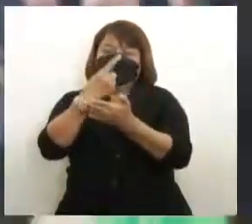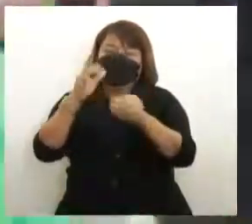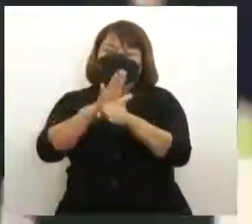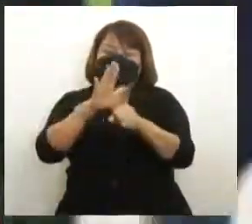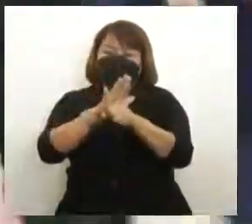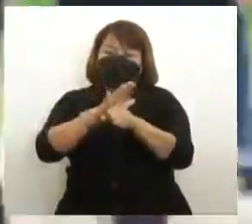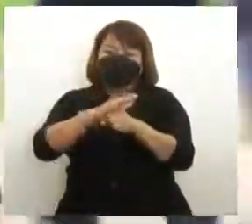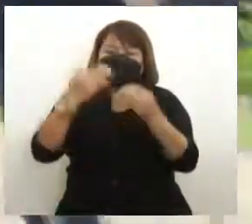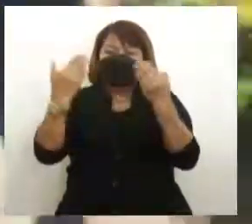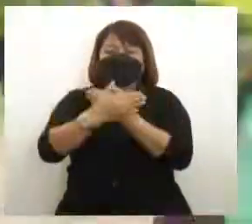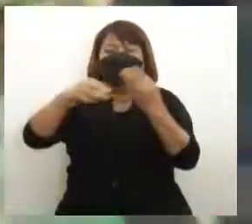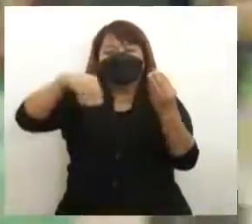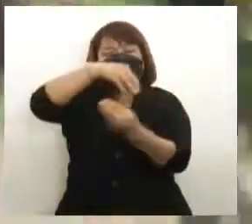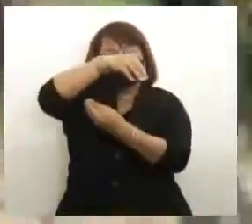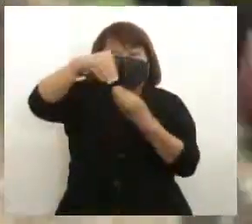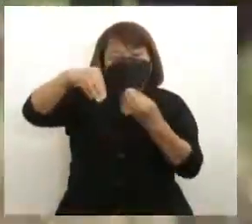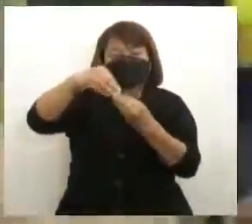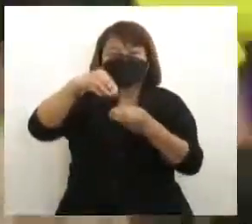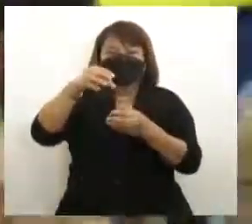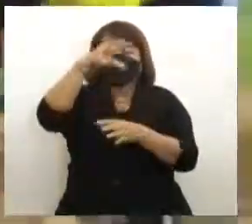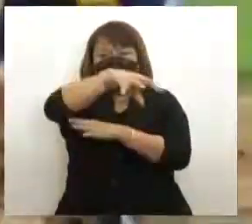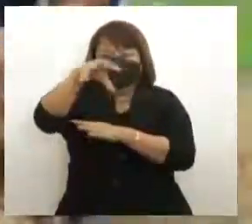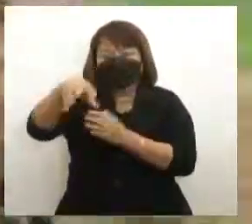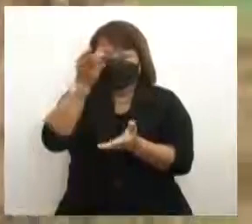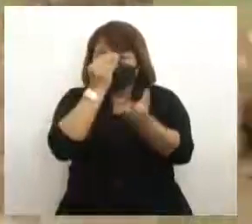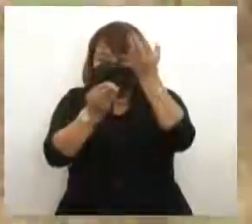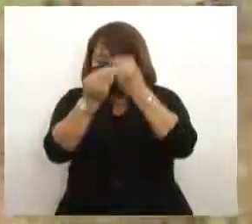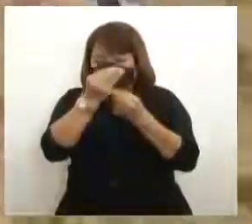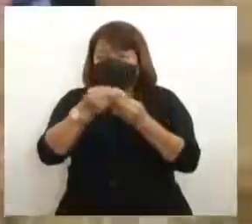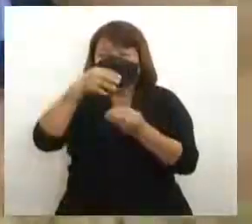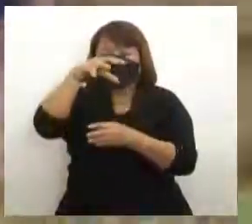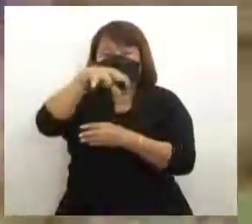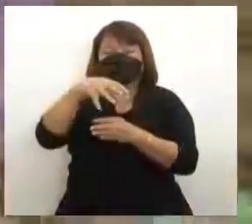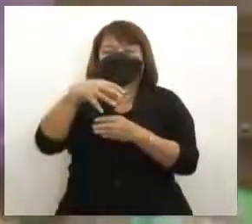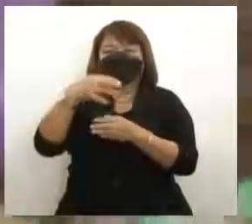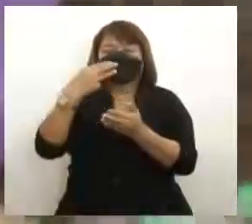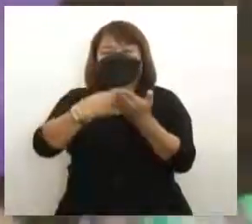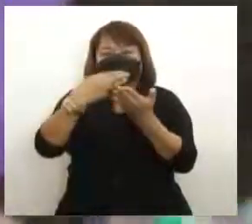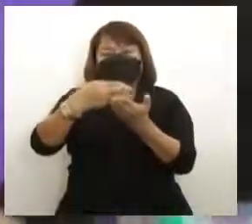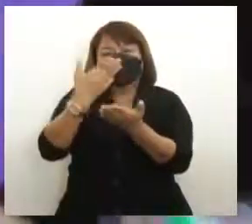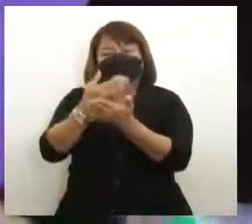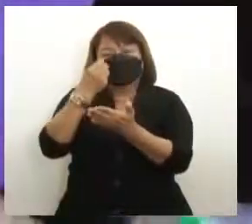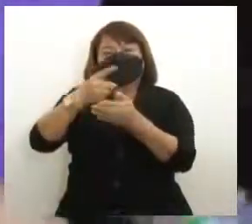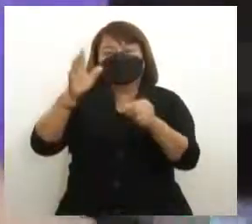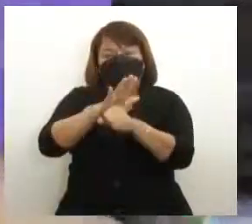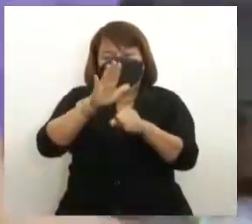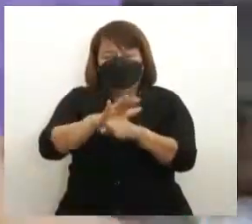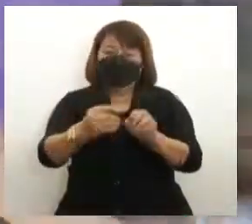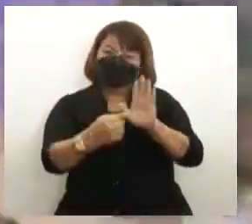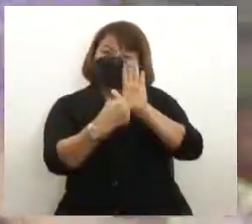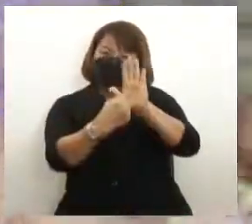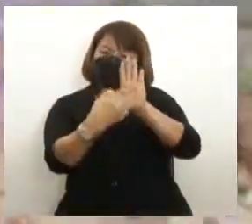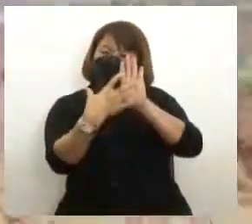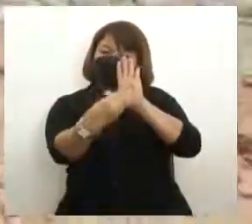านให้เป็นแหล่งเรียนรู้ตามหลักปรัชญาของเศรษฐกิจพอเพียงพร้อมเป็นต้นแบบให้กับทุกโรงเรียนในสังกั